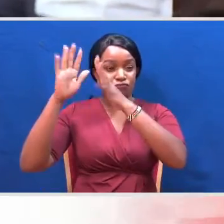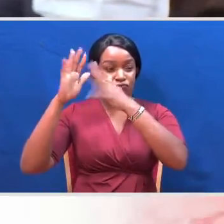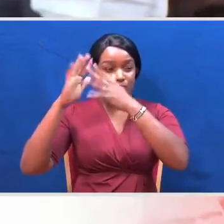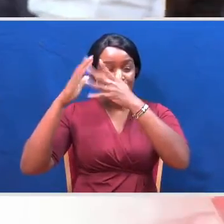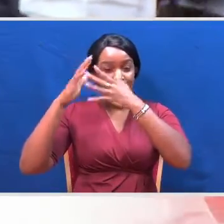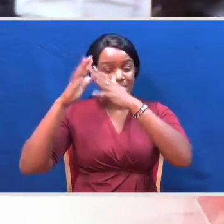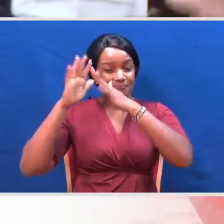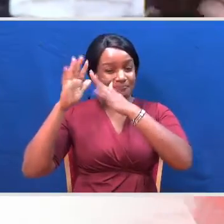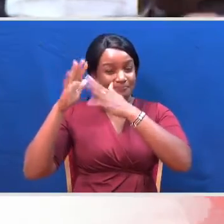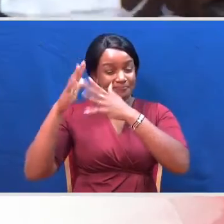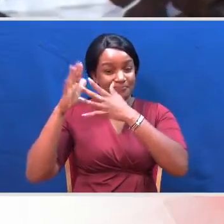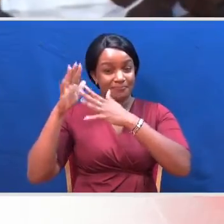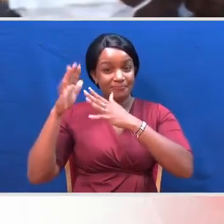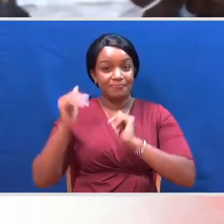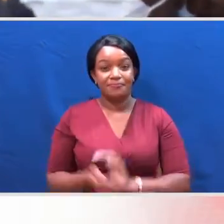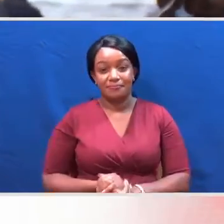Tuwapigie makofi tena.